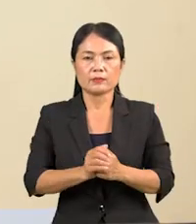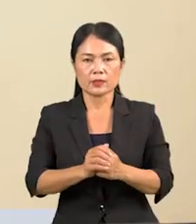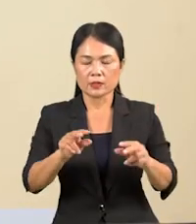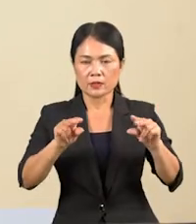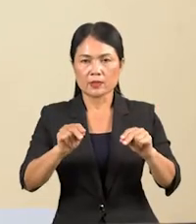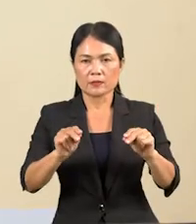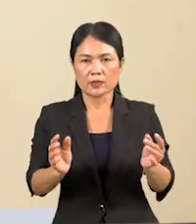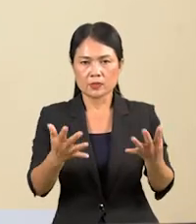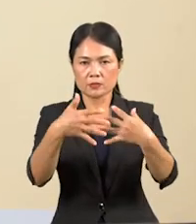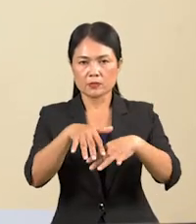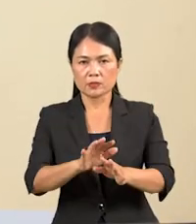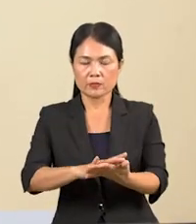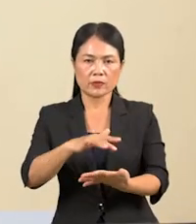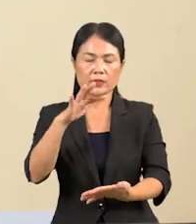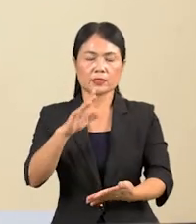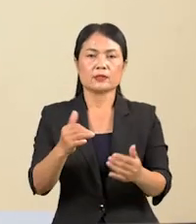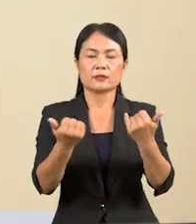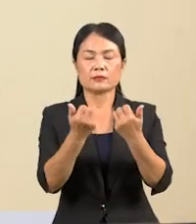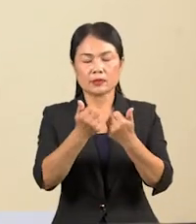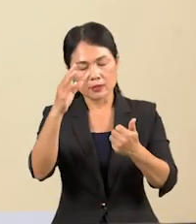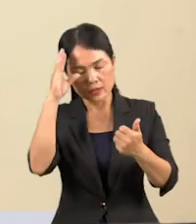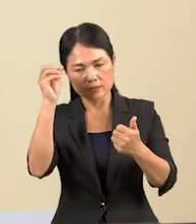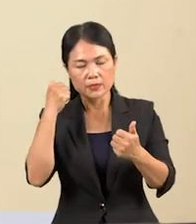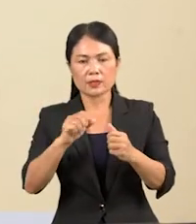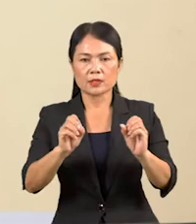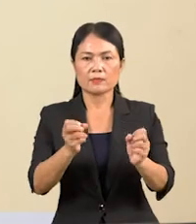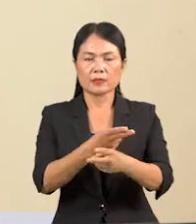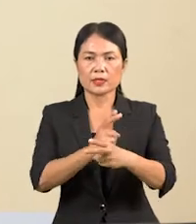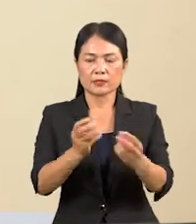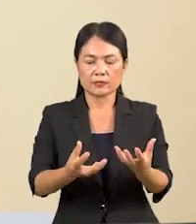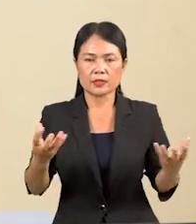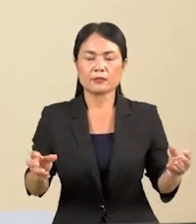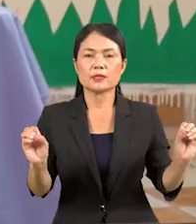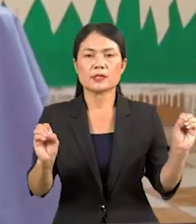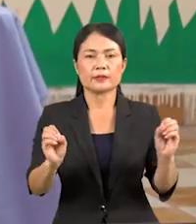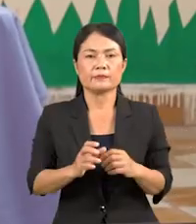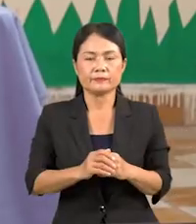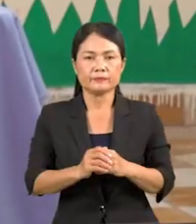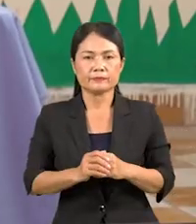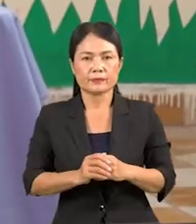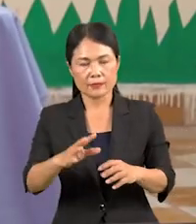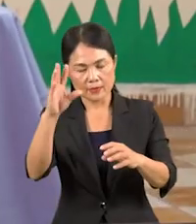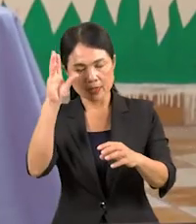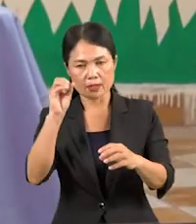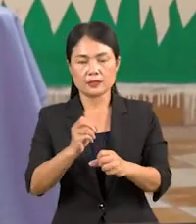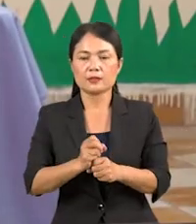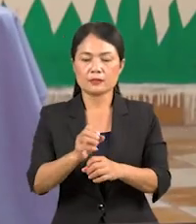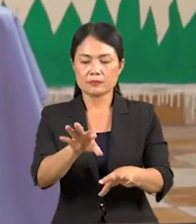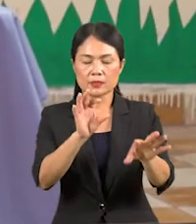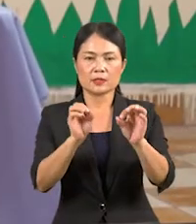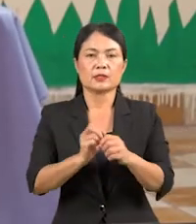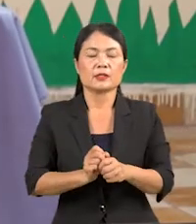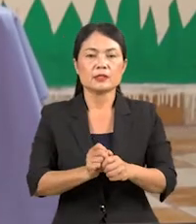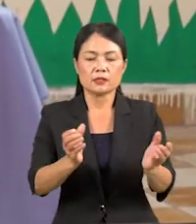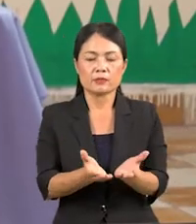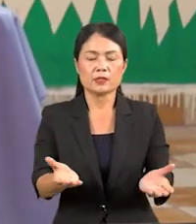គៀបចម្រុះពណ៌លបែងនេះលោកអ្នកមិនចាំបាច់ផលិតសម្ភារៈនោះទេលោកអ្នកគ្រាន់តែជ្រើសរើសយក